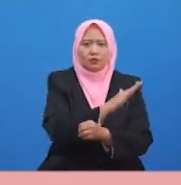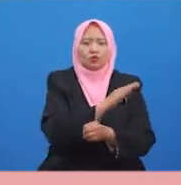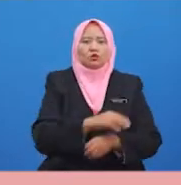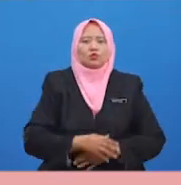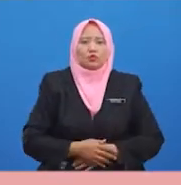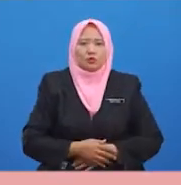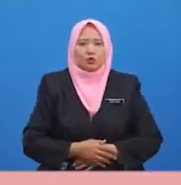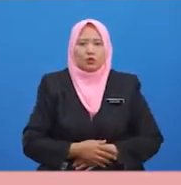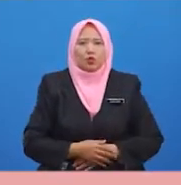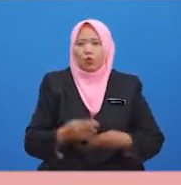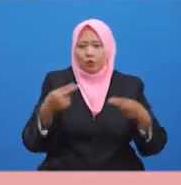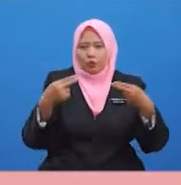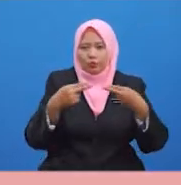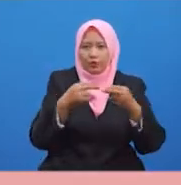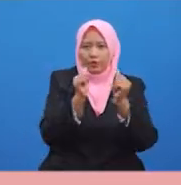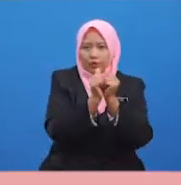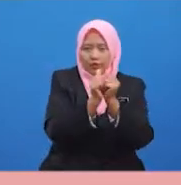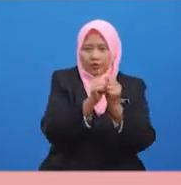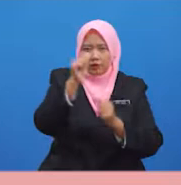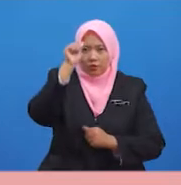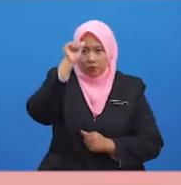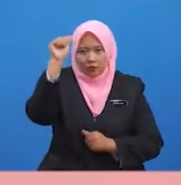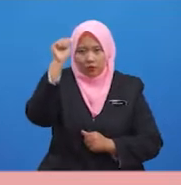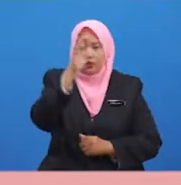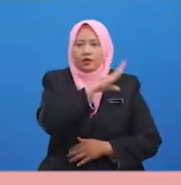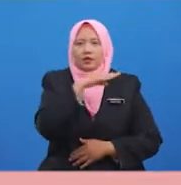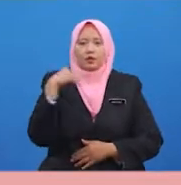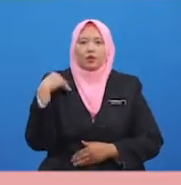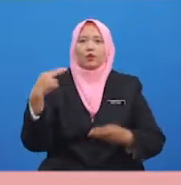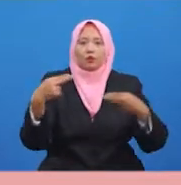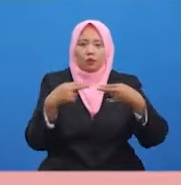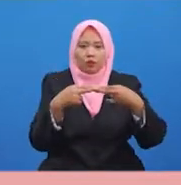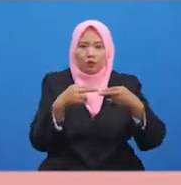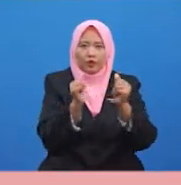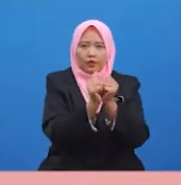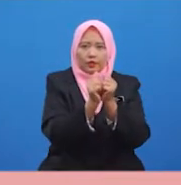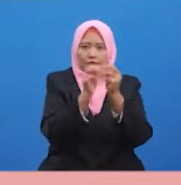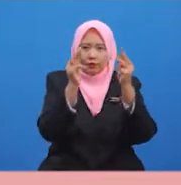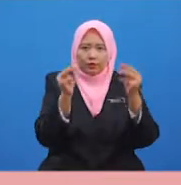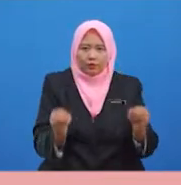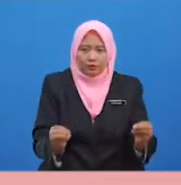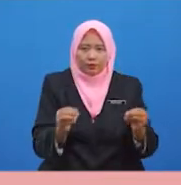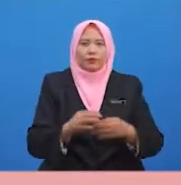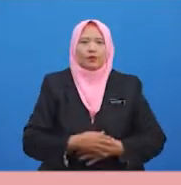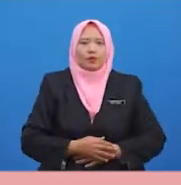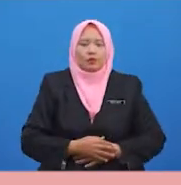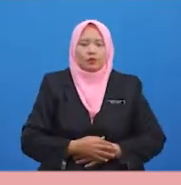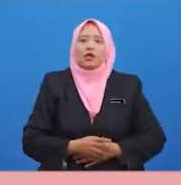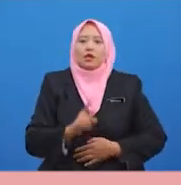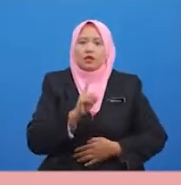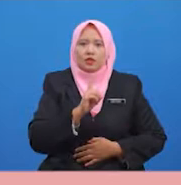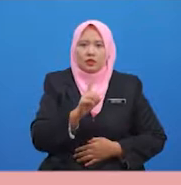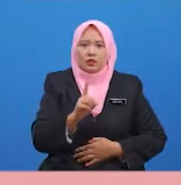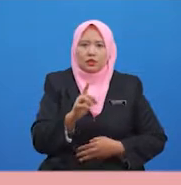Allah dan hubungan sesama manusia. Sehubungan itu, Islam telah menyediakan